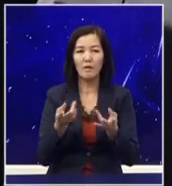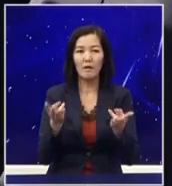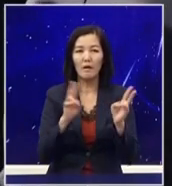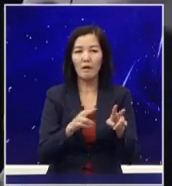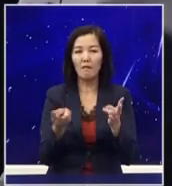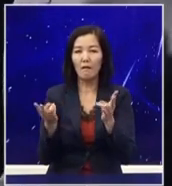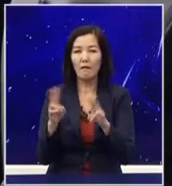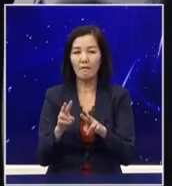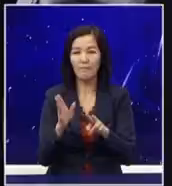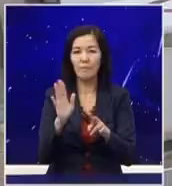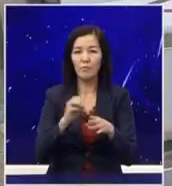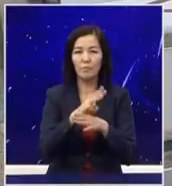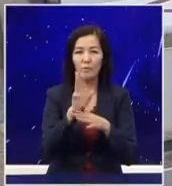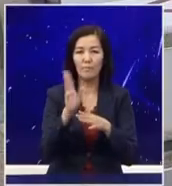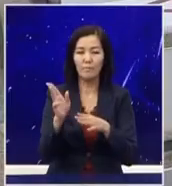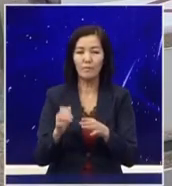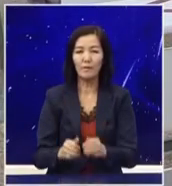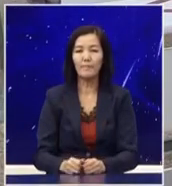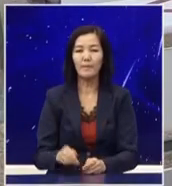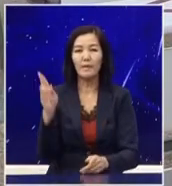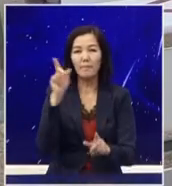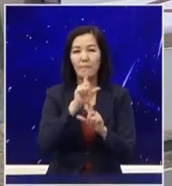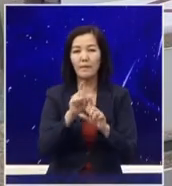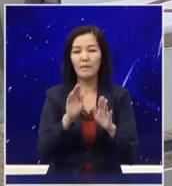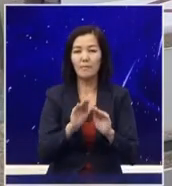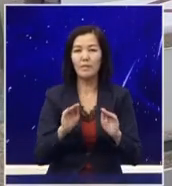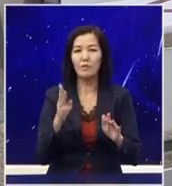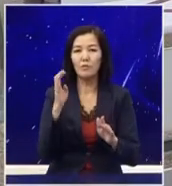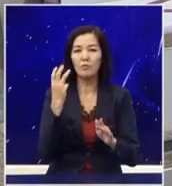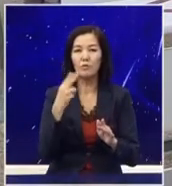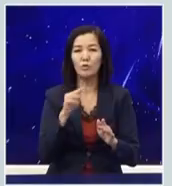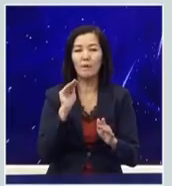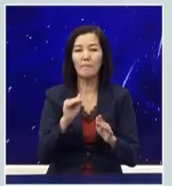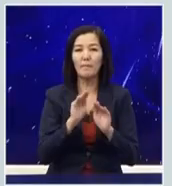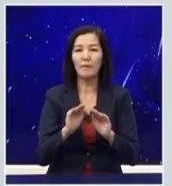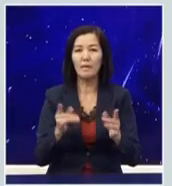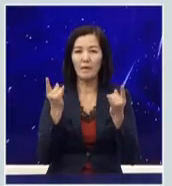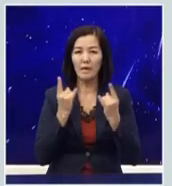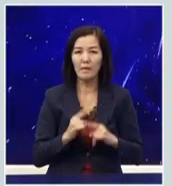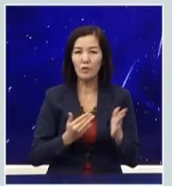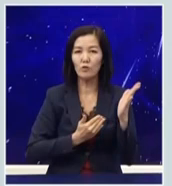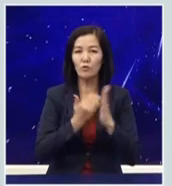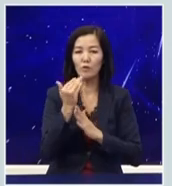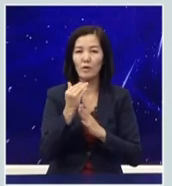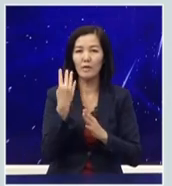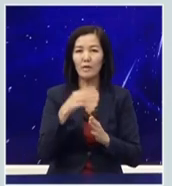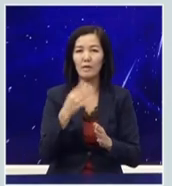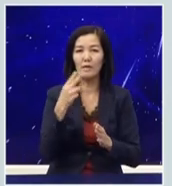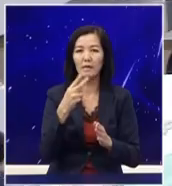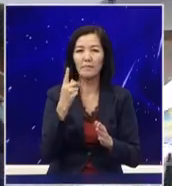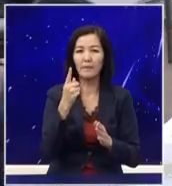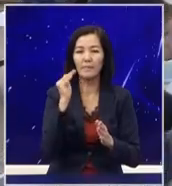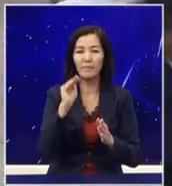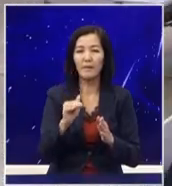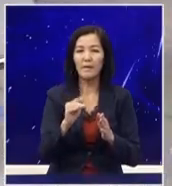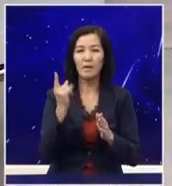ауданды бөлек қамтып жатырмыз. Өңірде мектеп жасында 420 мыңнан аса бала бар. Демографиялық қарқын жоғары. Жылына 40-41 мың сәби